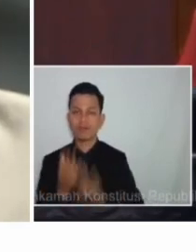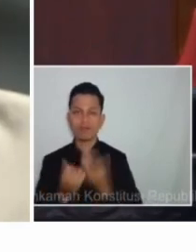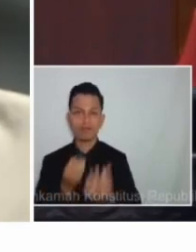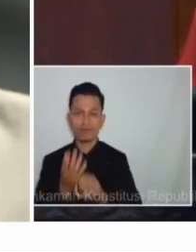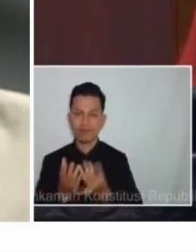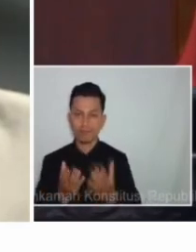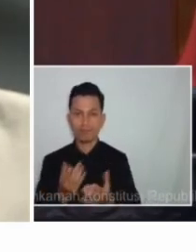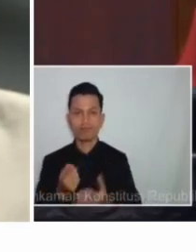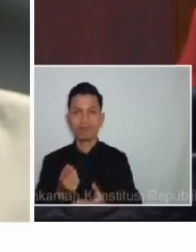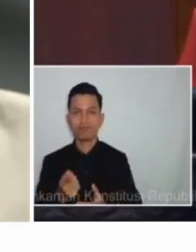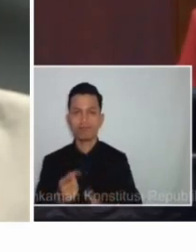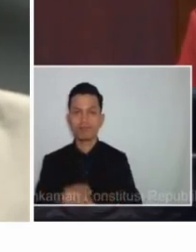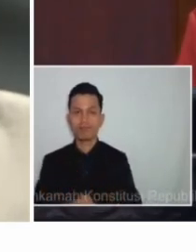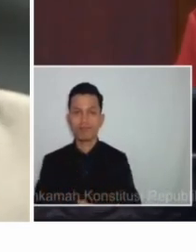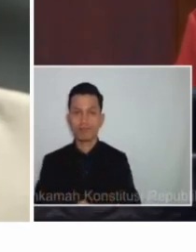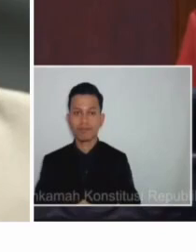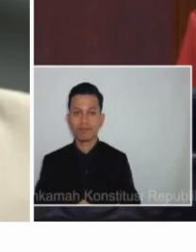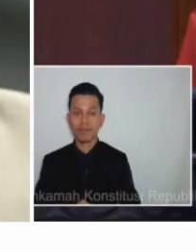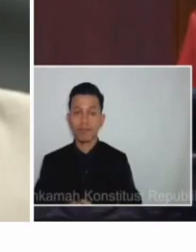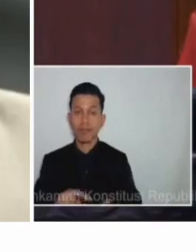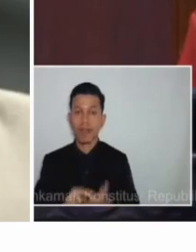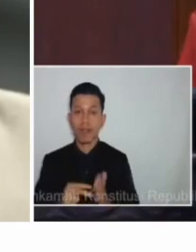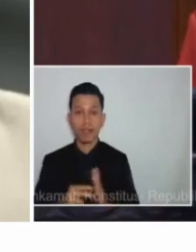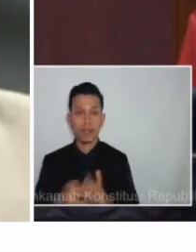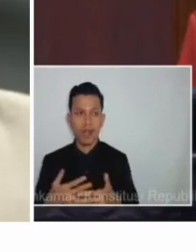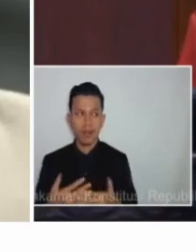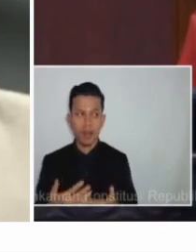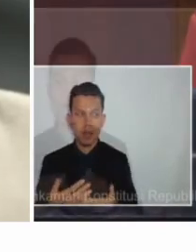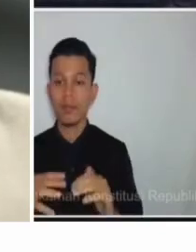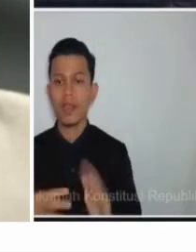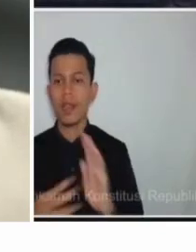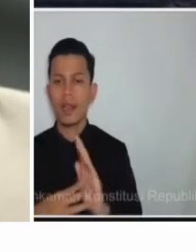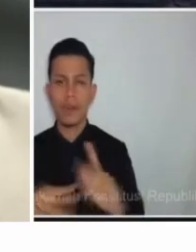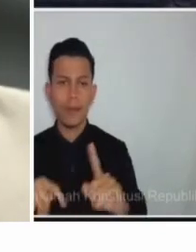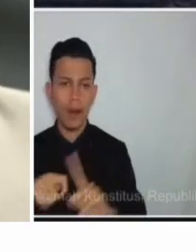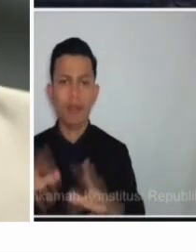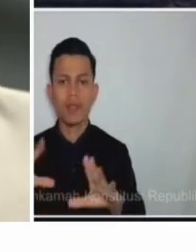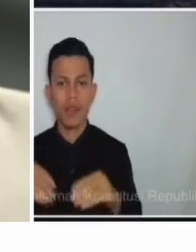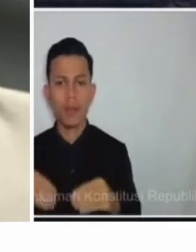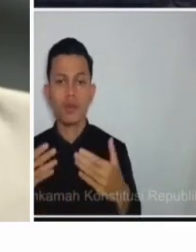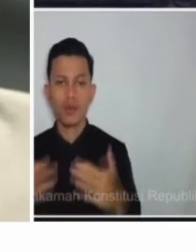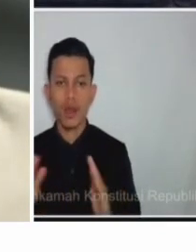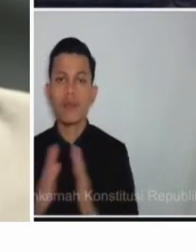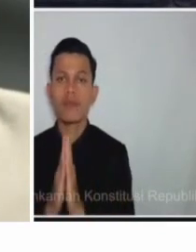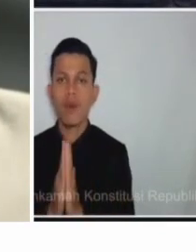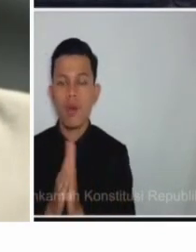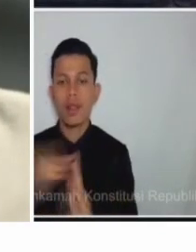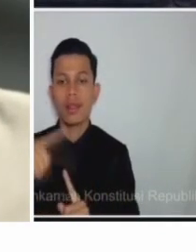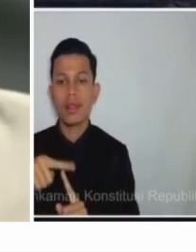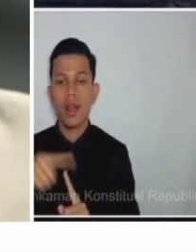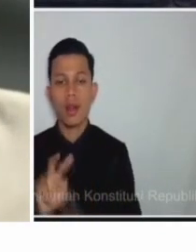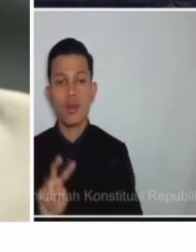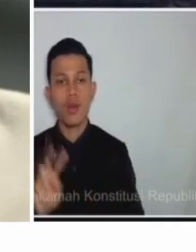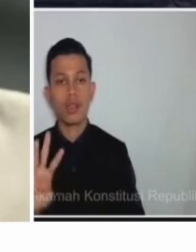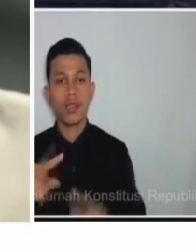sekarang berlangsung di ee badan legislasi nah fakta selanjutnya secara politik